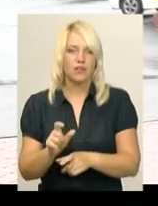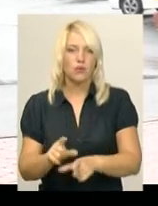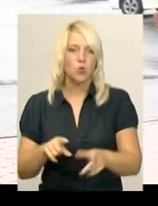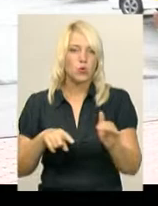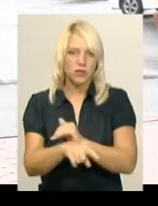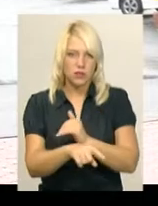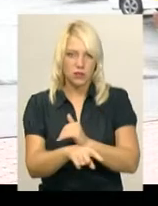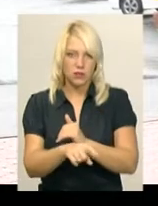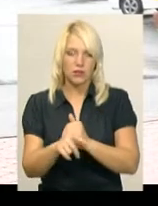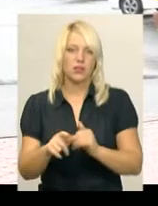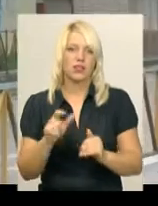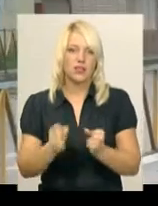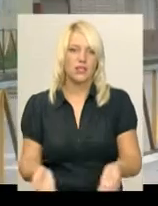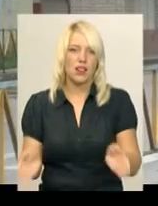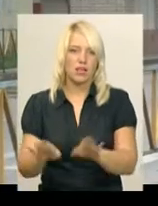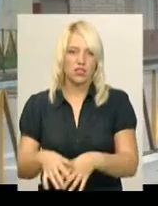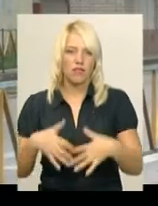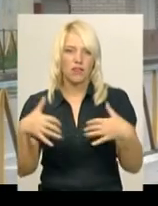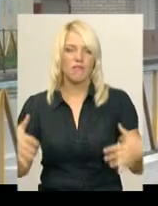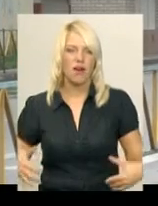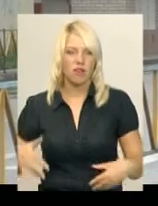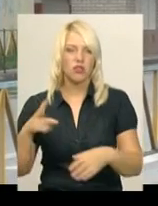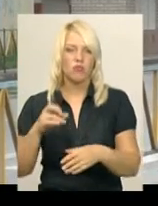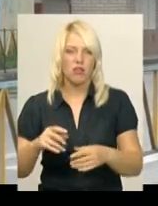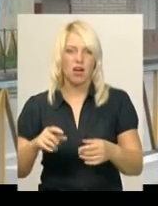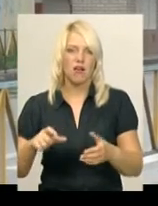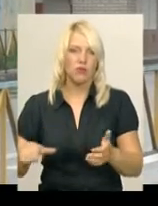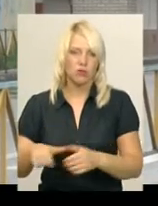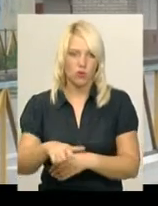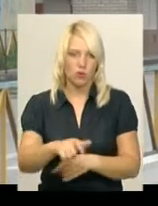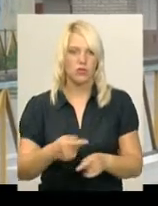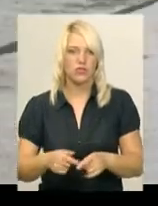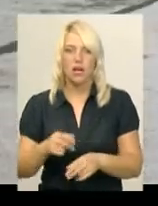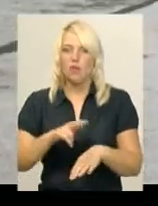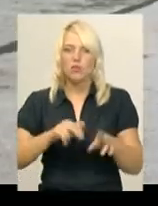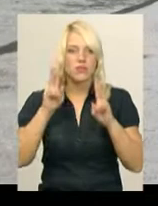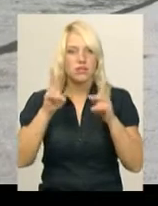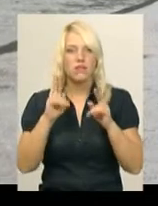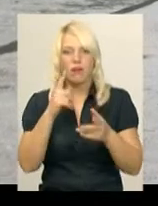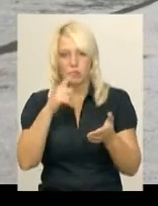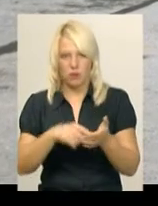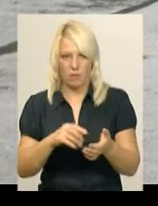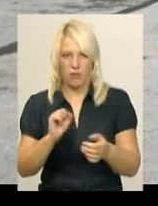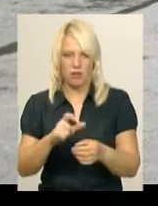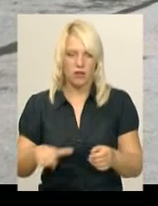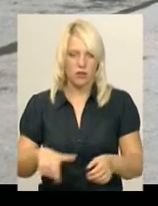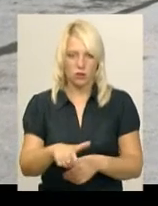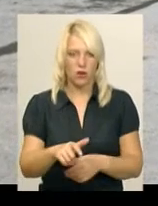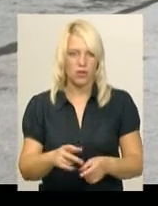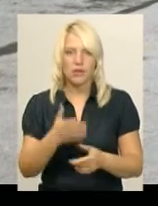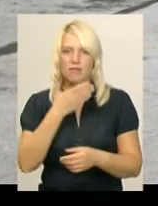залишивши тварину просто на проїжджій частині. Поліцейські не знають, як собака потрапила на проїжджу частину. На вулиці Гарнізонній немає